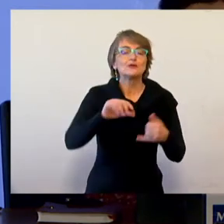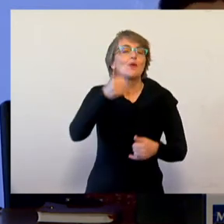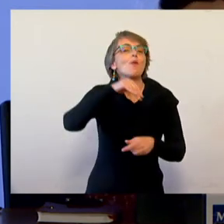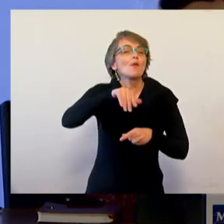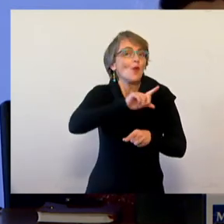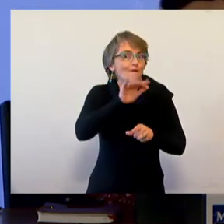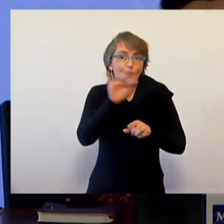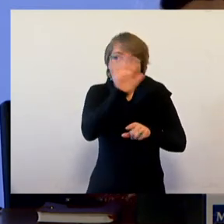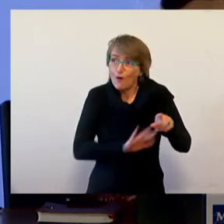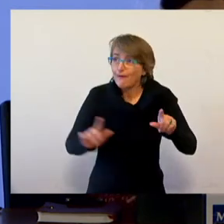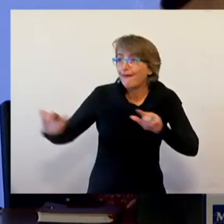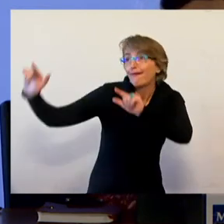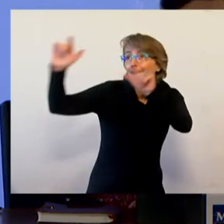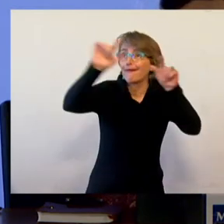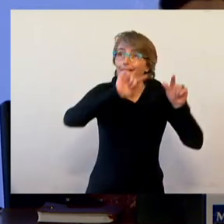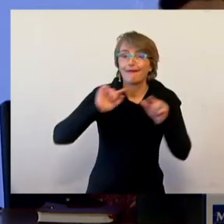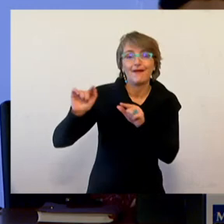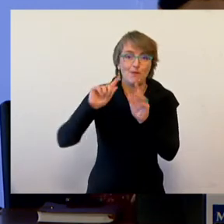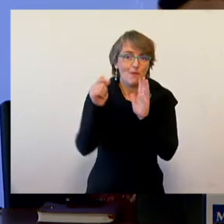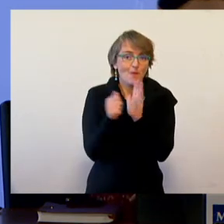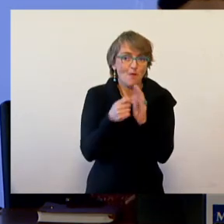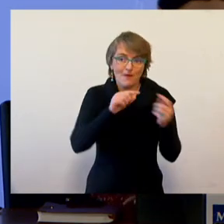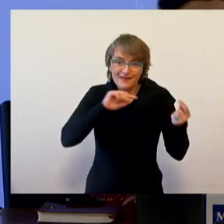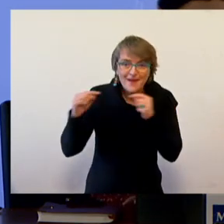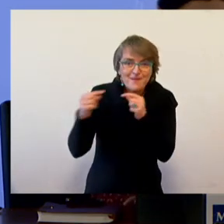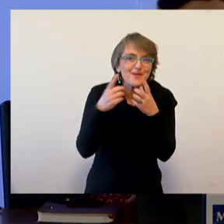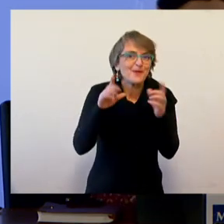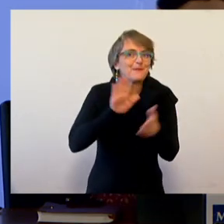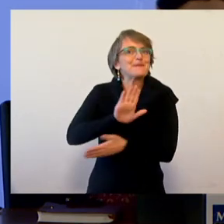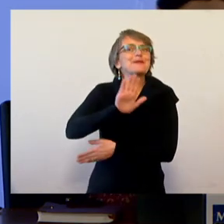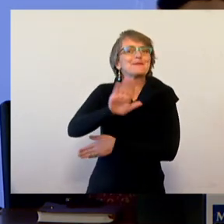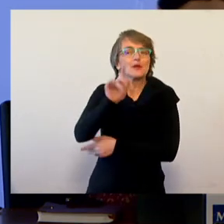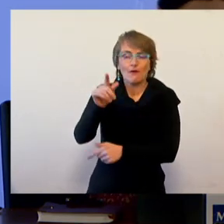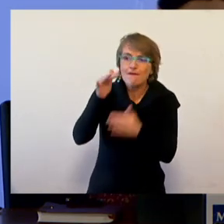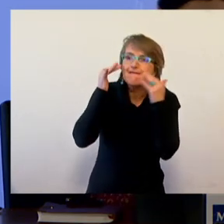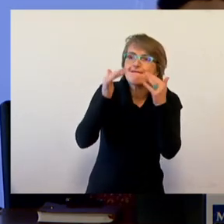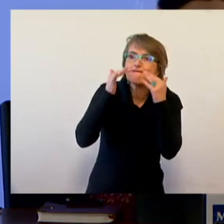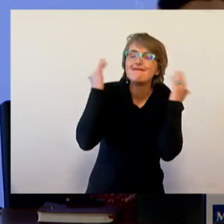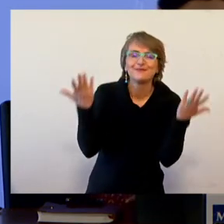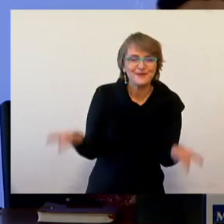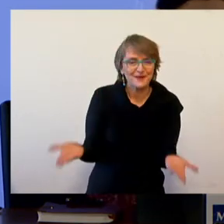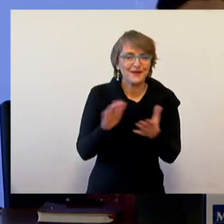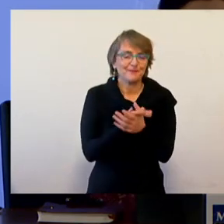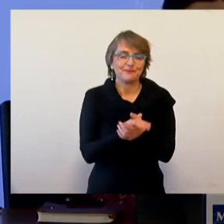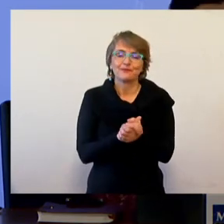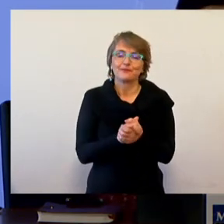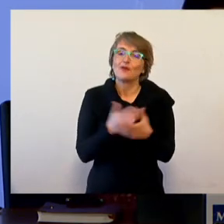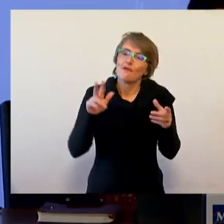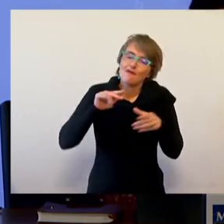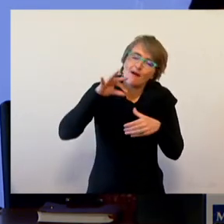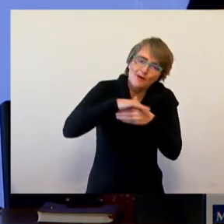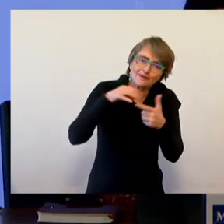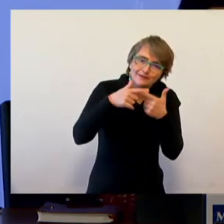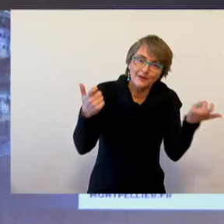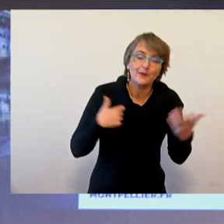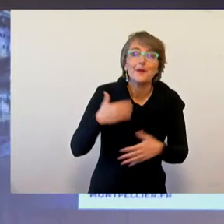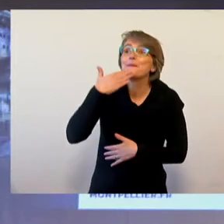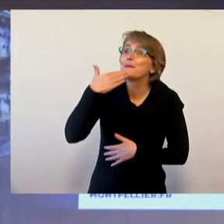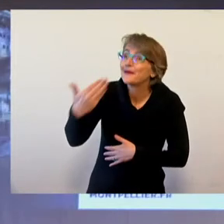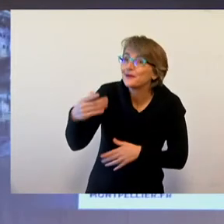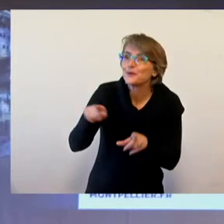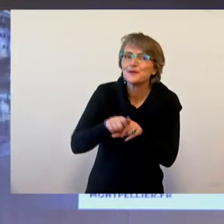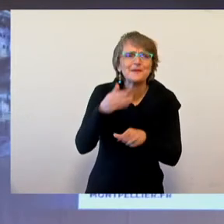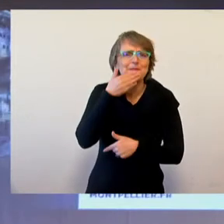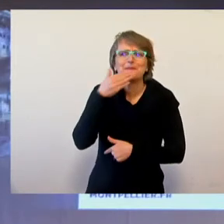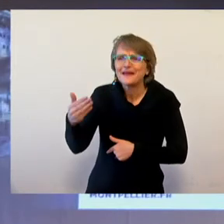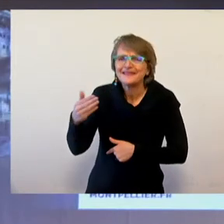lequel nous allons délibérer. Voilà, et merci, très heureux de t'accueillir, merci à Clark et sa maître de